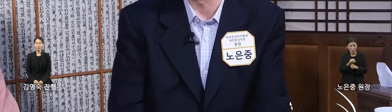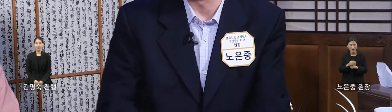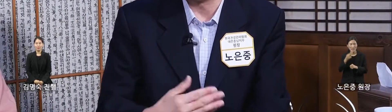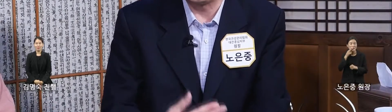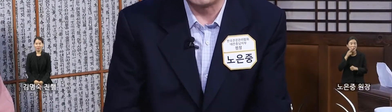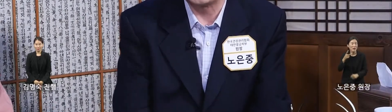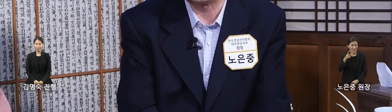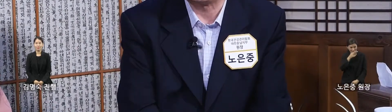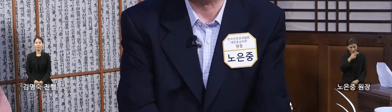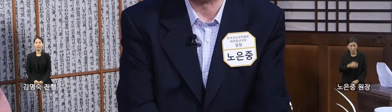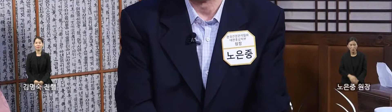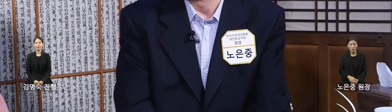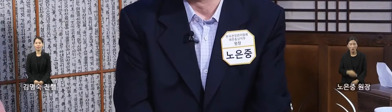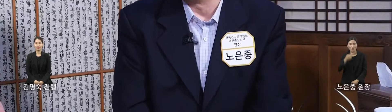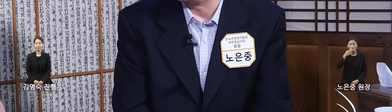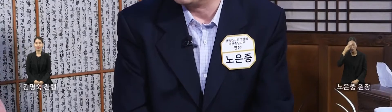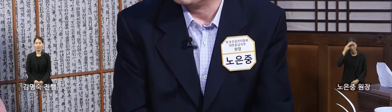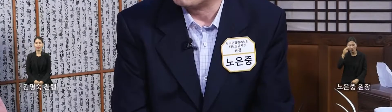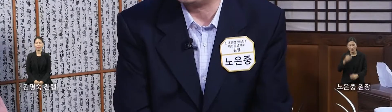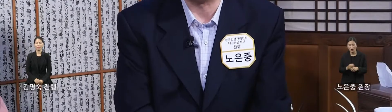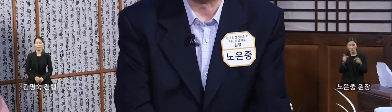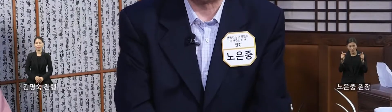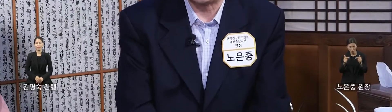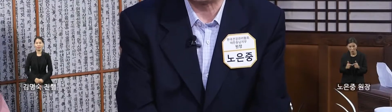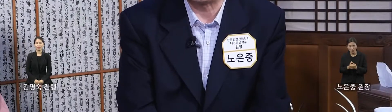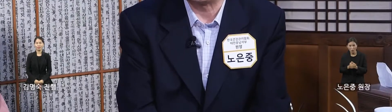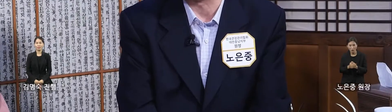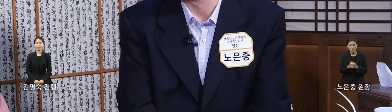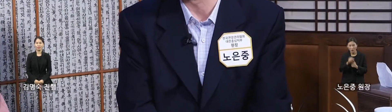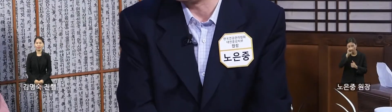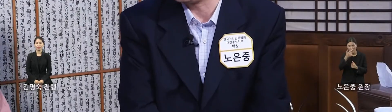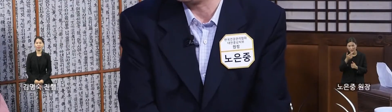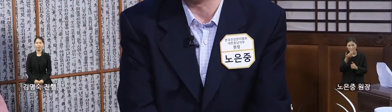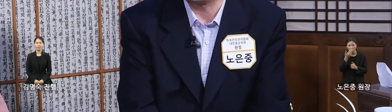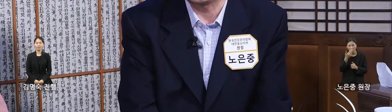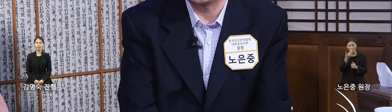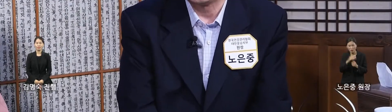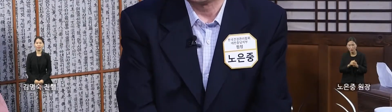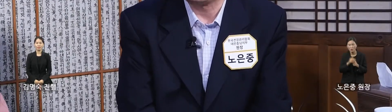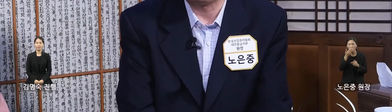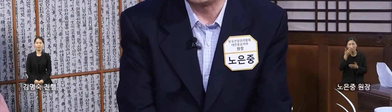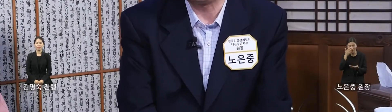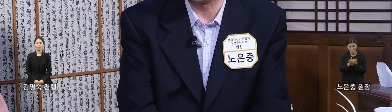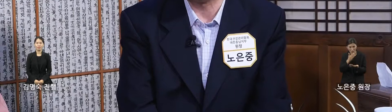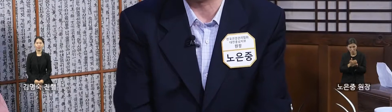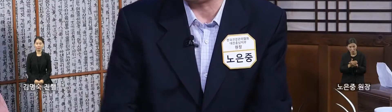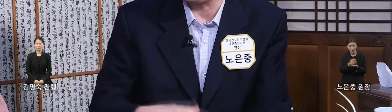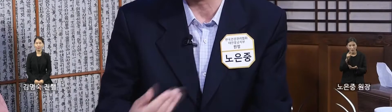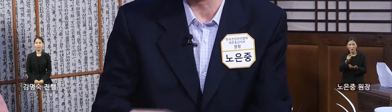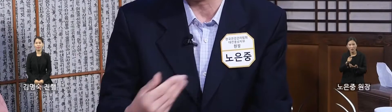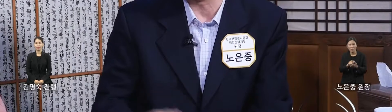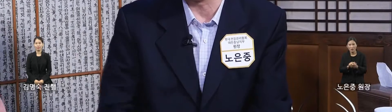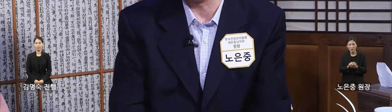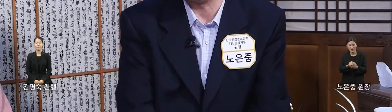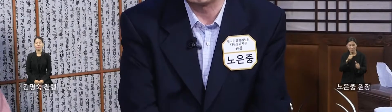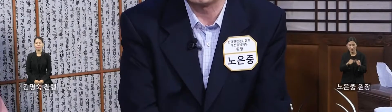끊으시고 술 줄이시고 뭐 이제 좋지 않은 음식 피하시고 이제 균형 있는 식단인 거죠. 이제 그런 말씀들을 제가 항상